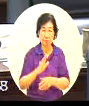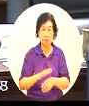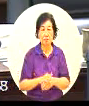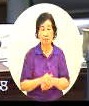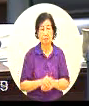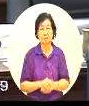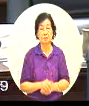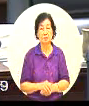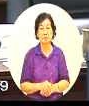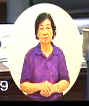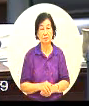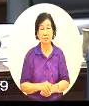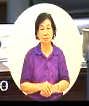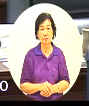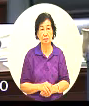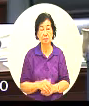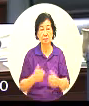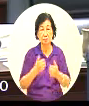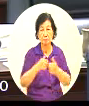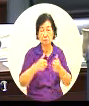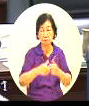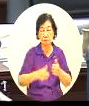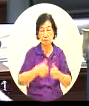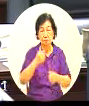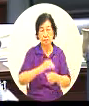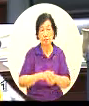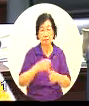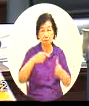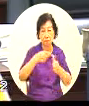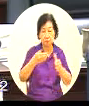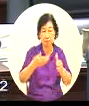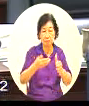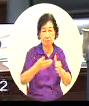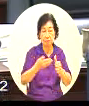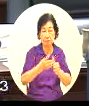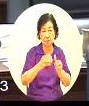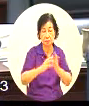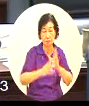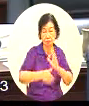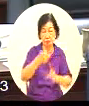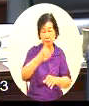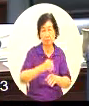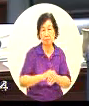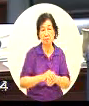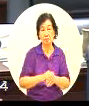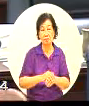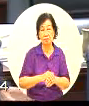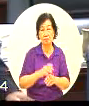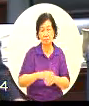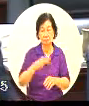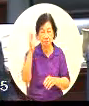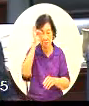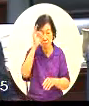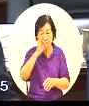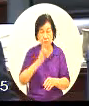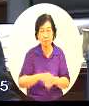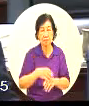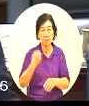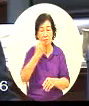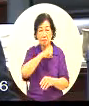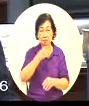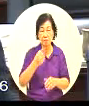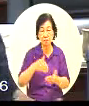甲范局长哈，啊，拢去找过代叔安尼哈，爱、啊、讲一单爱400几万哈、啊，可能有靠难